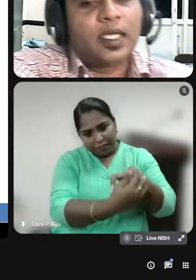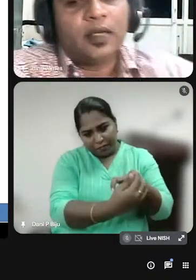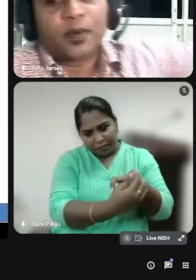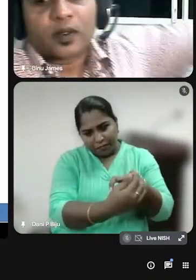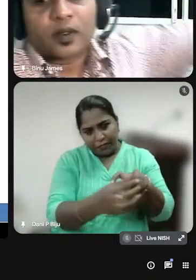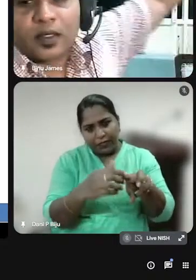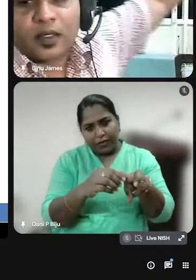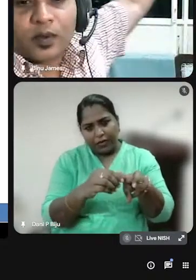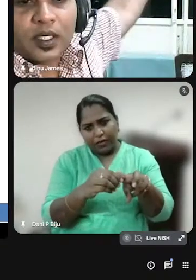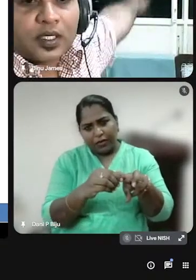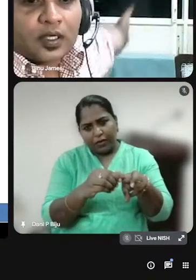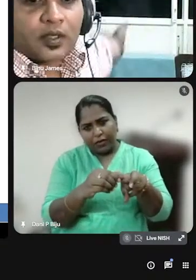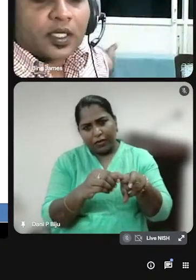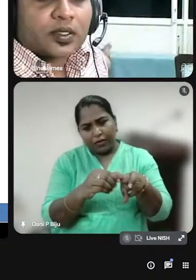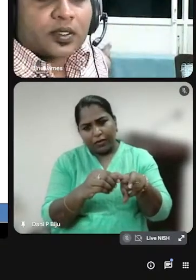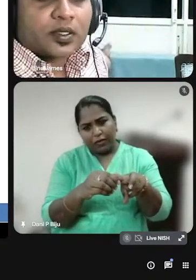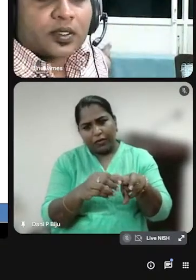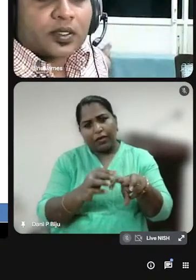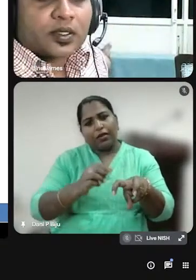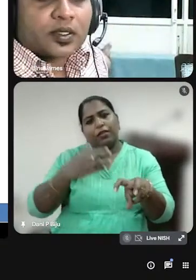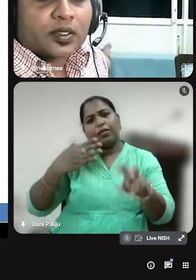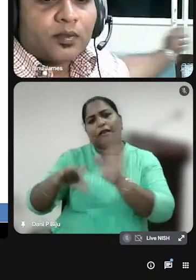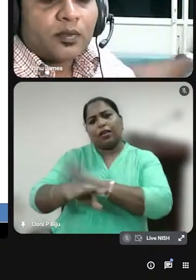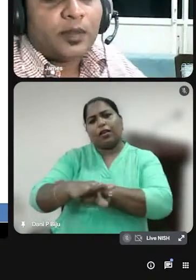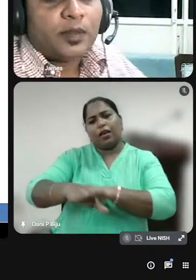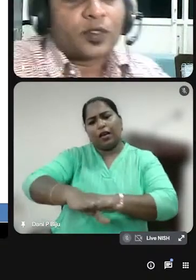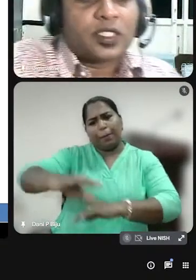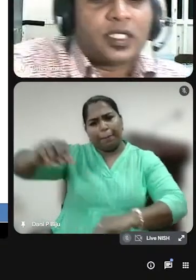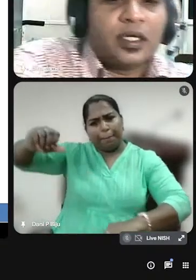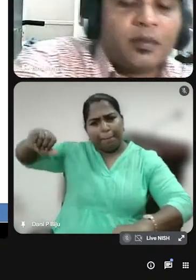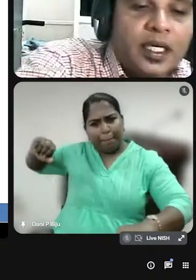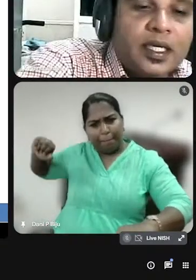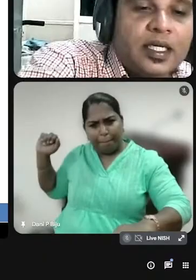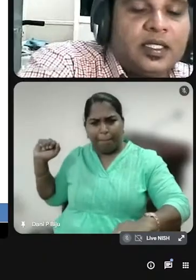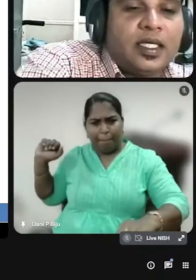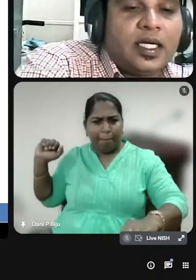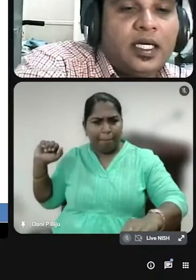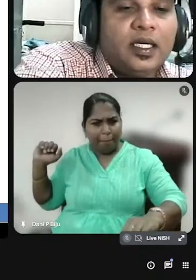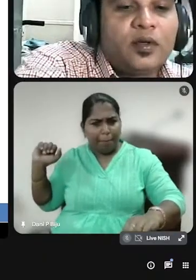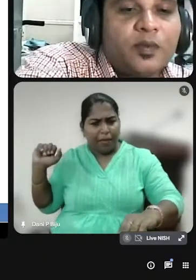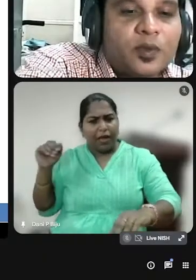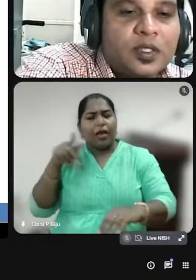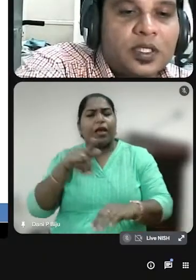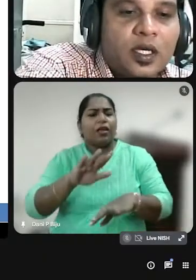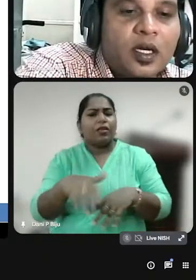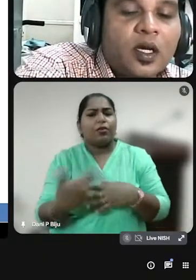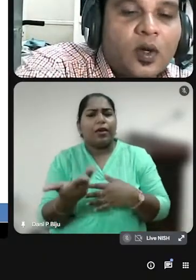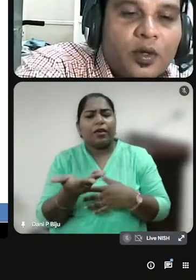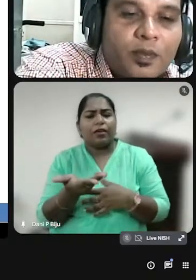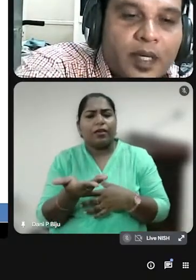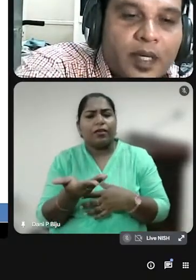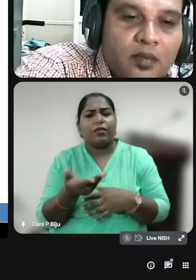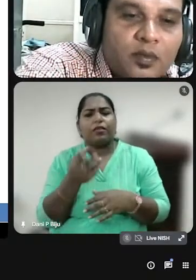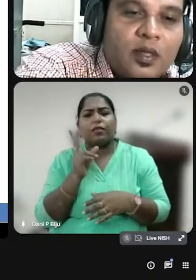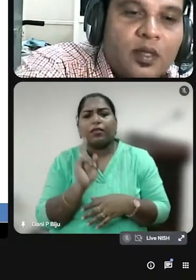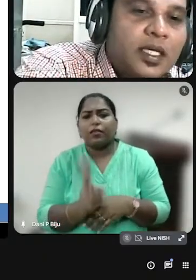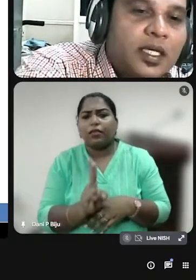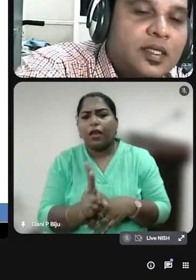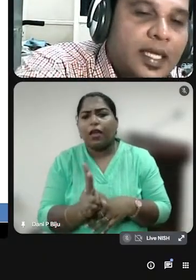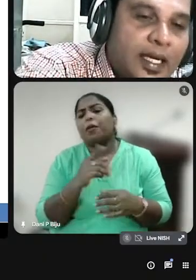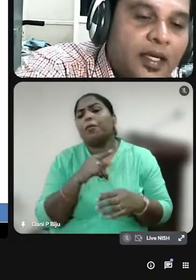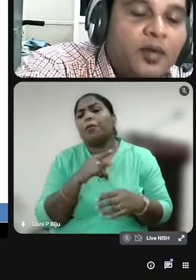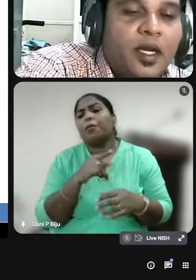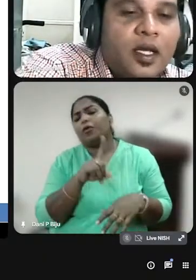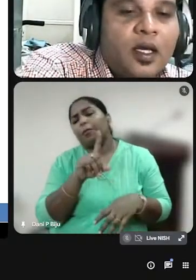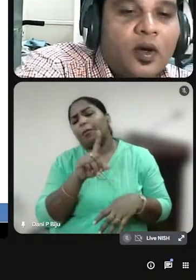ഇടതുവശത്തെ കൈ പുറത്തേക്ക് പോവുകയും. ഇതും ഈ പൊസിഷൻ മെയിൻറ്റെയിൻ ചെയ്യുക. ഇങ്ങനെ ഒരു പൊസിഷനിൽ ഒരു 10 മുതൽ